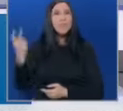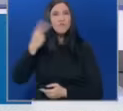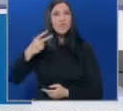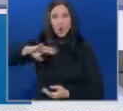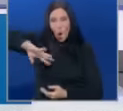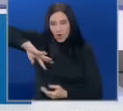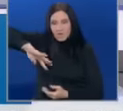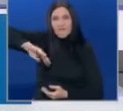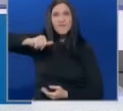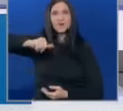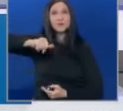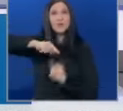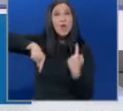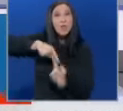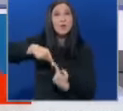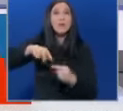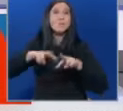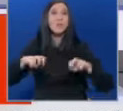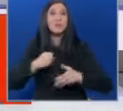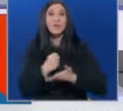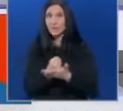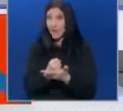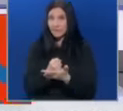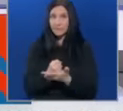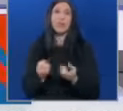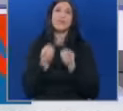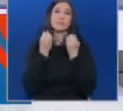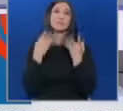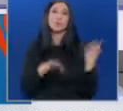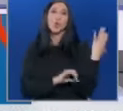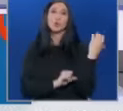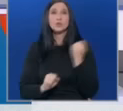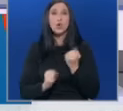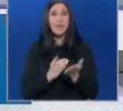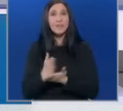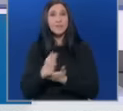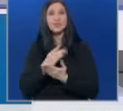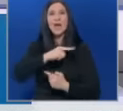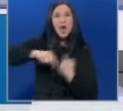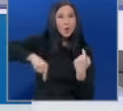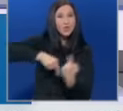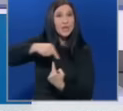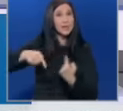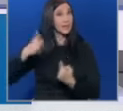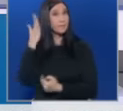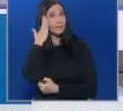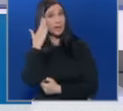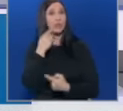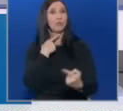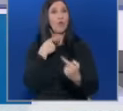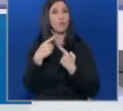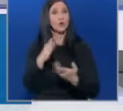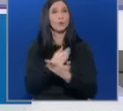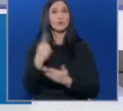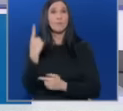Повторно завъртане на рулетката с проучвателните мандати е възможният конституционен начин за ротиране на премиерите, договорено